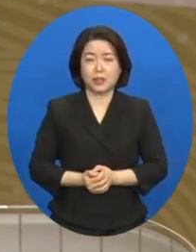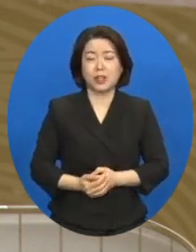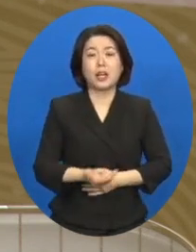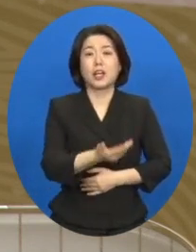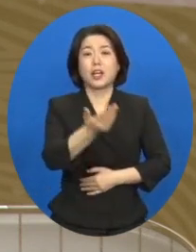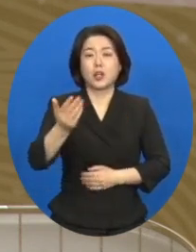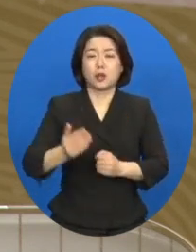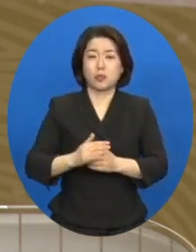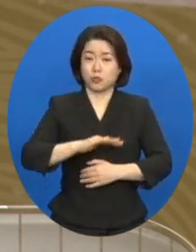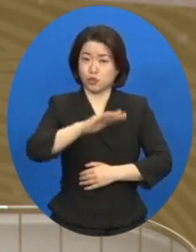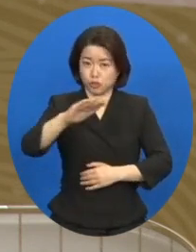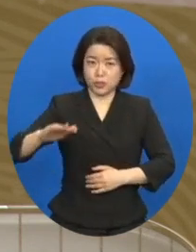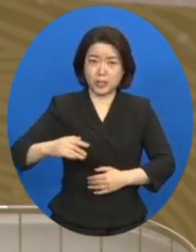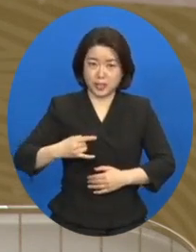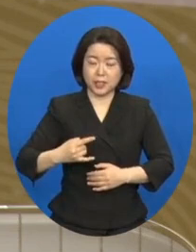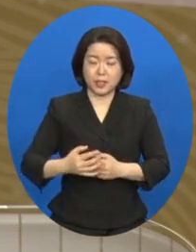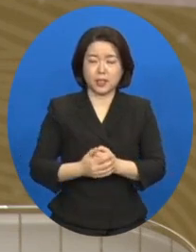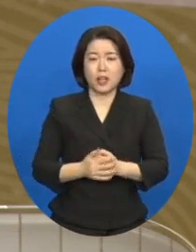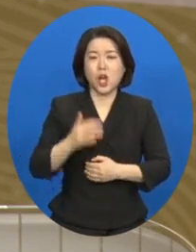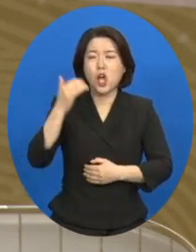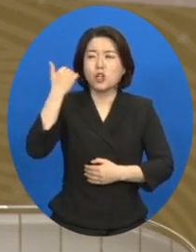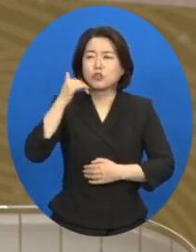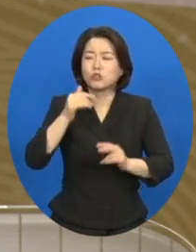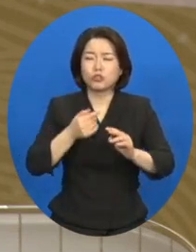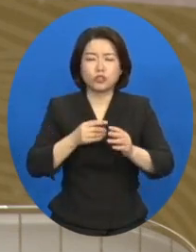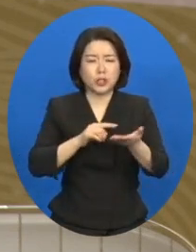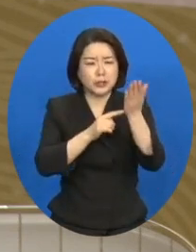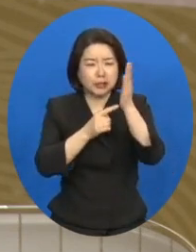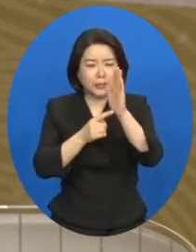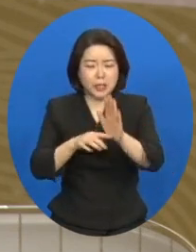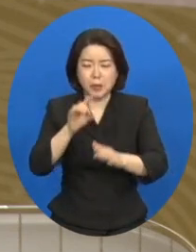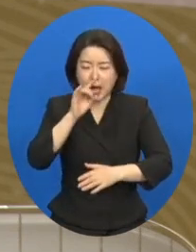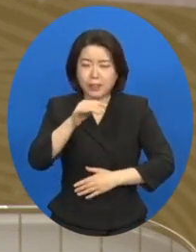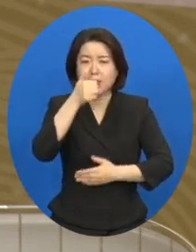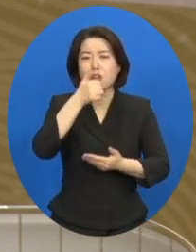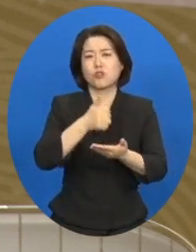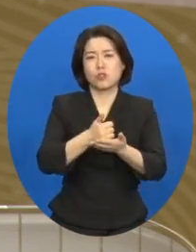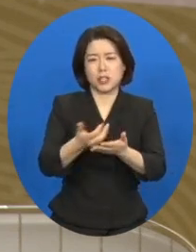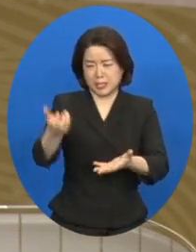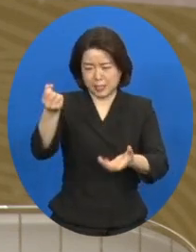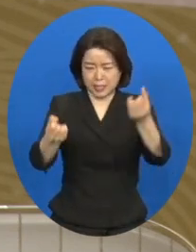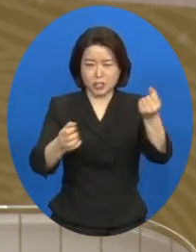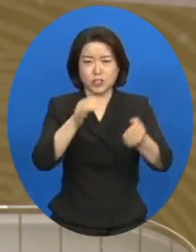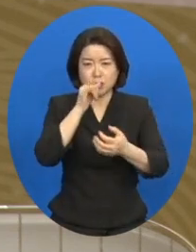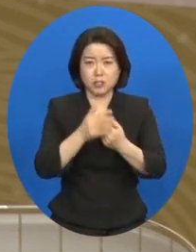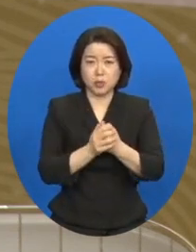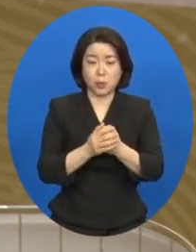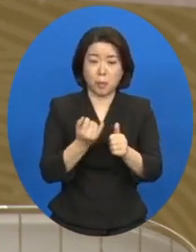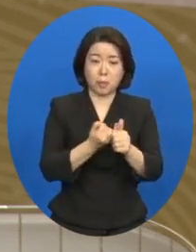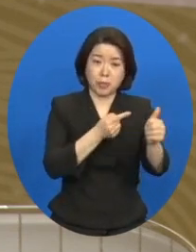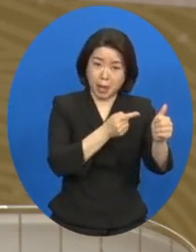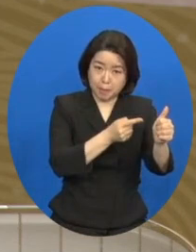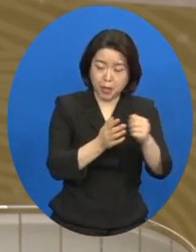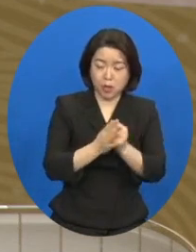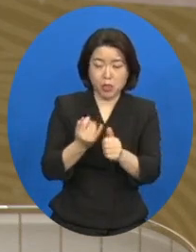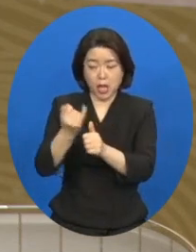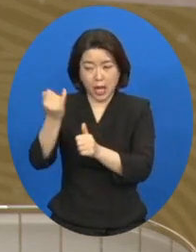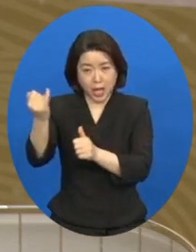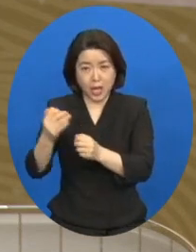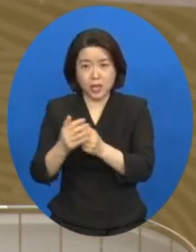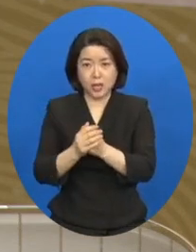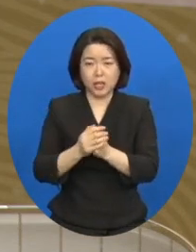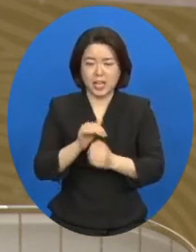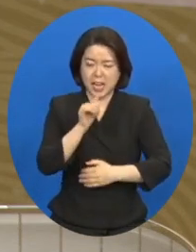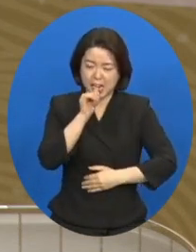여러분, 우리에게는요, 누구에게도 드러내면 안 되는 죄가 있어요. 남편에게도, 아내에게도,